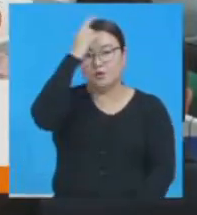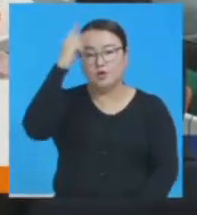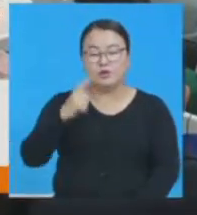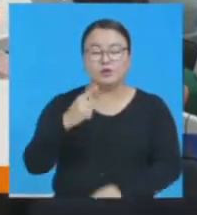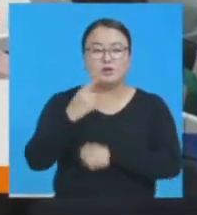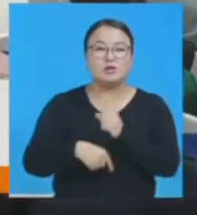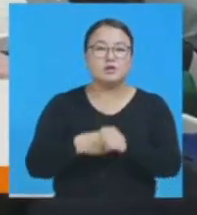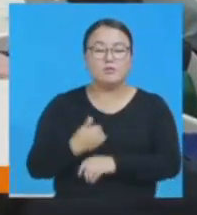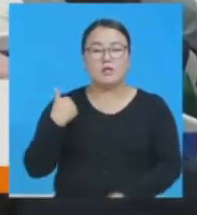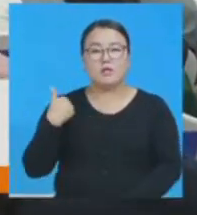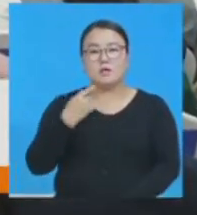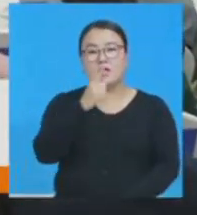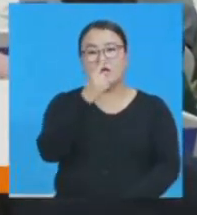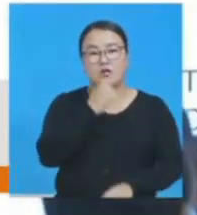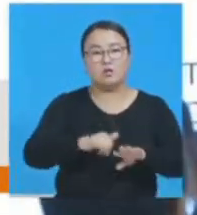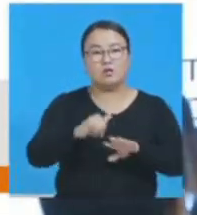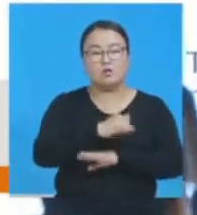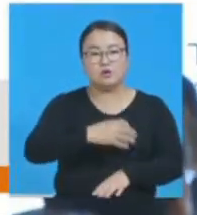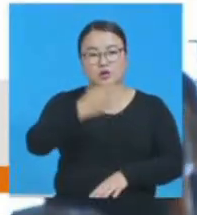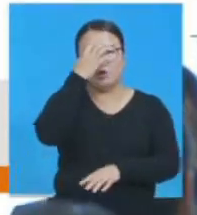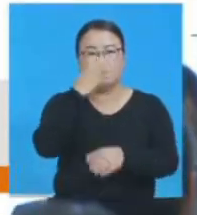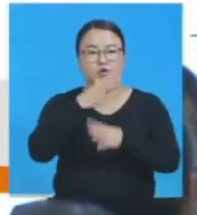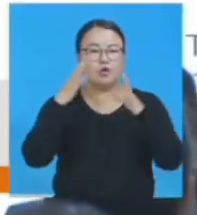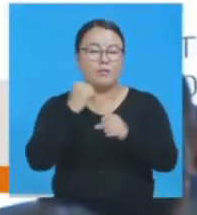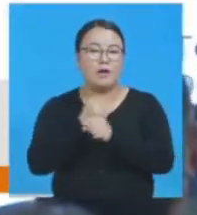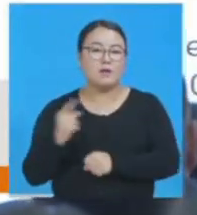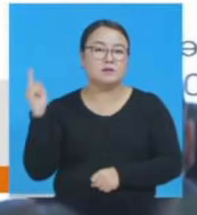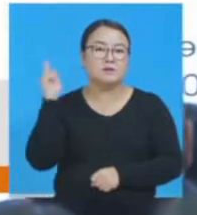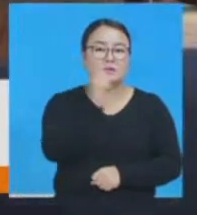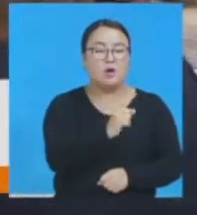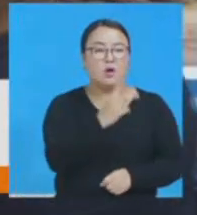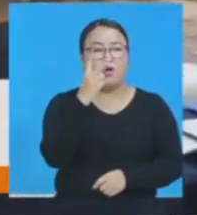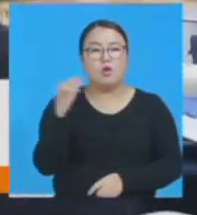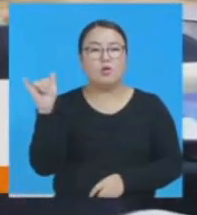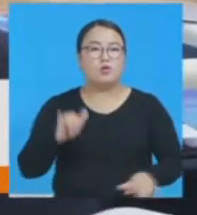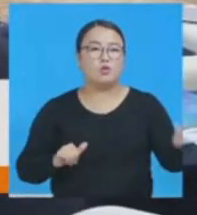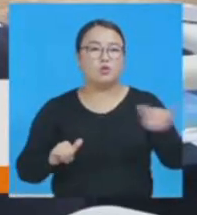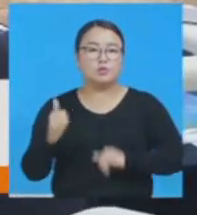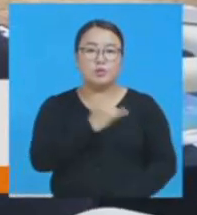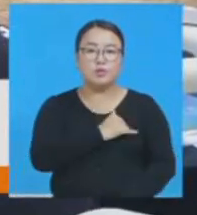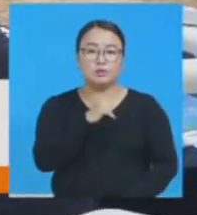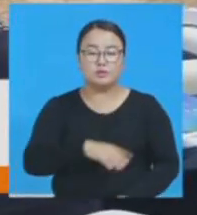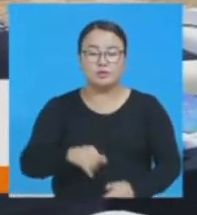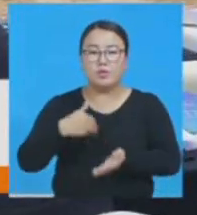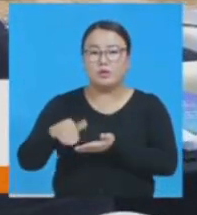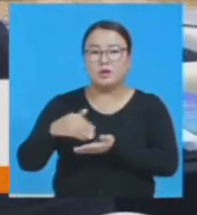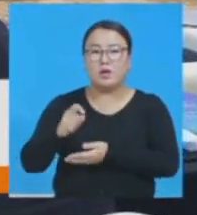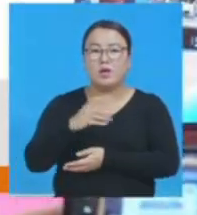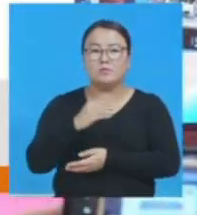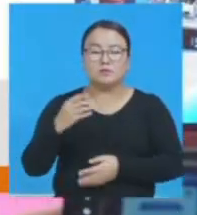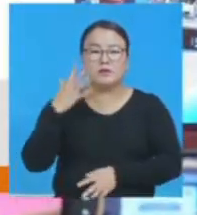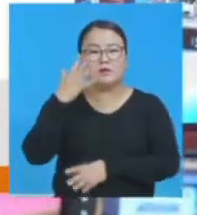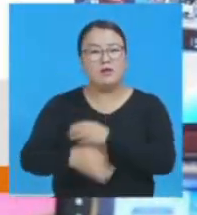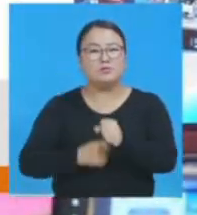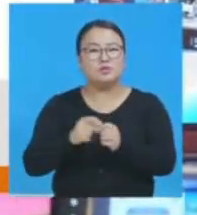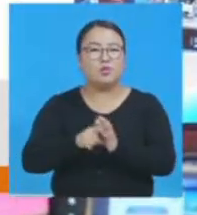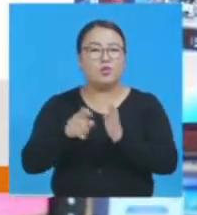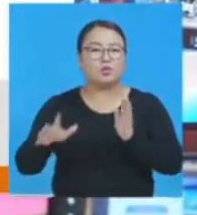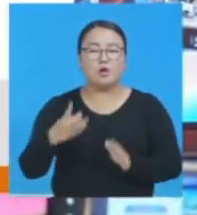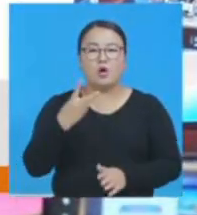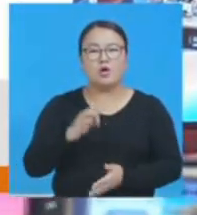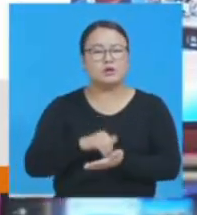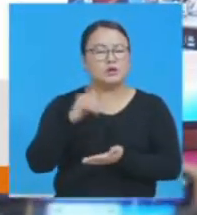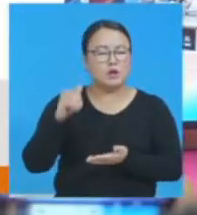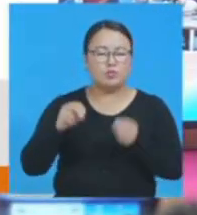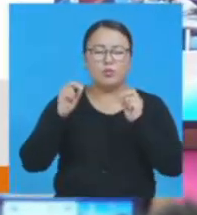онд бүгд найрамдах Хятад улсад хийсэн төрийн айлчлалын үеэр 2 орны удирдагчид 2 талын худалдааны хэмжээг ирэх 5 жилд 20 тэрбум